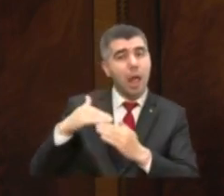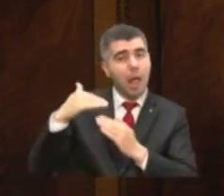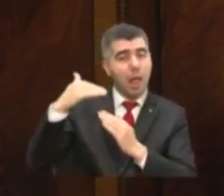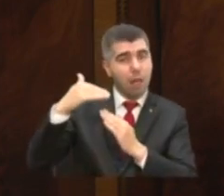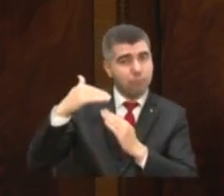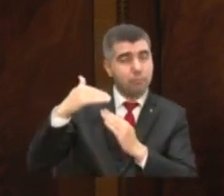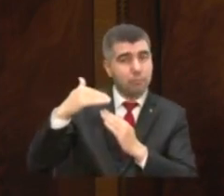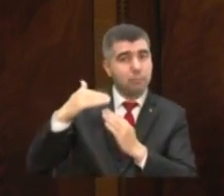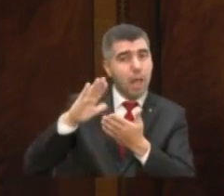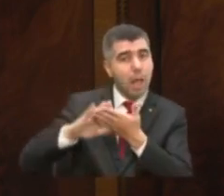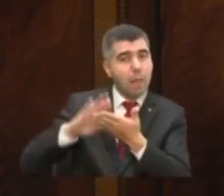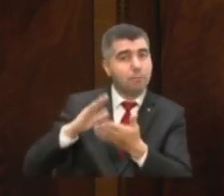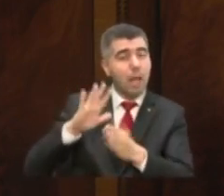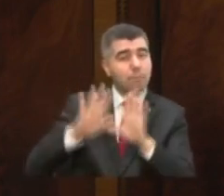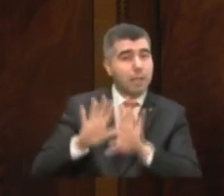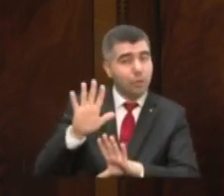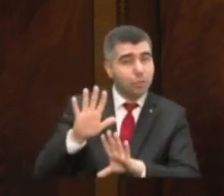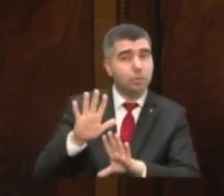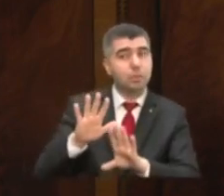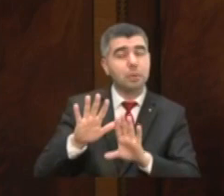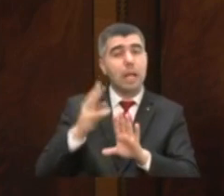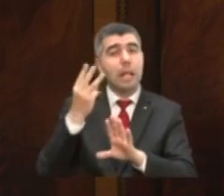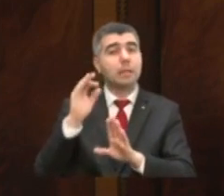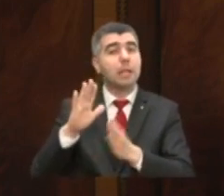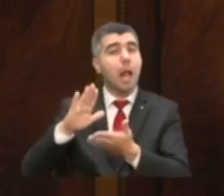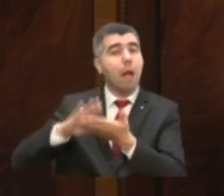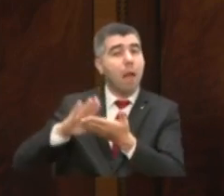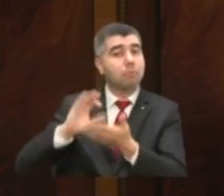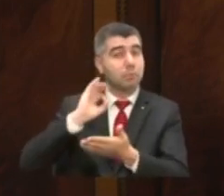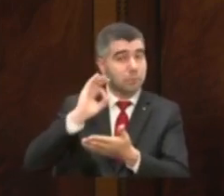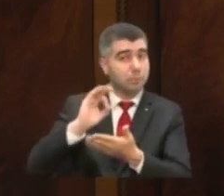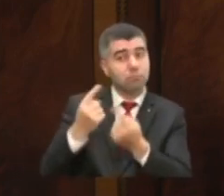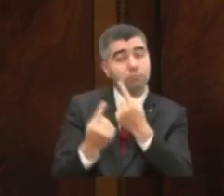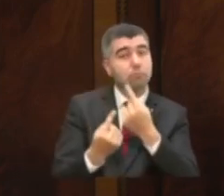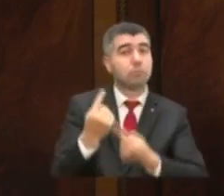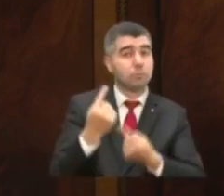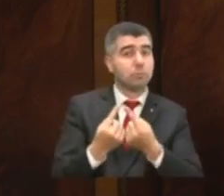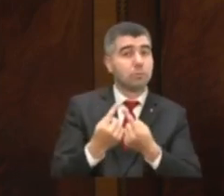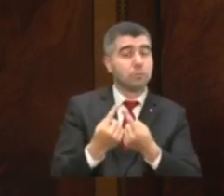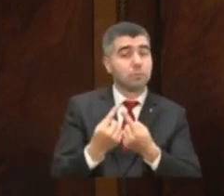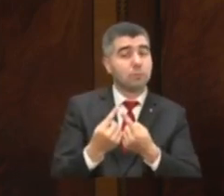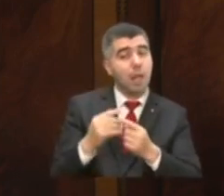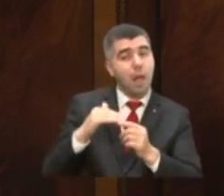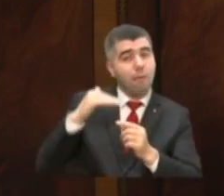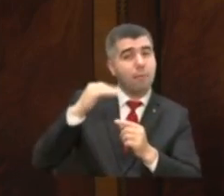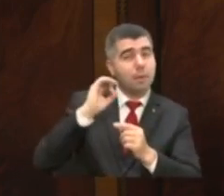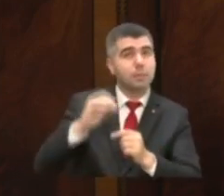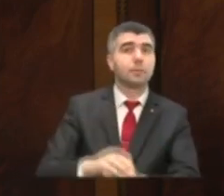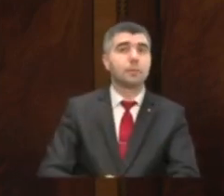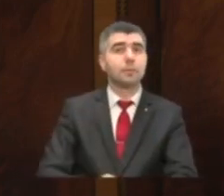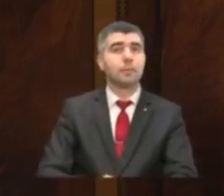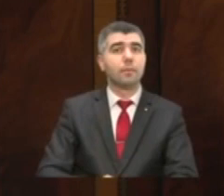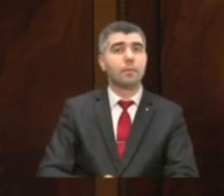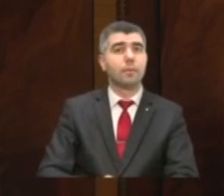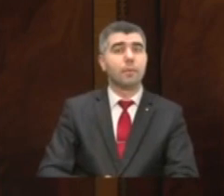بمعنى دابا عندنا الشباب هو الأكثرية ديالو هو في هاد العمر، والأغلبية وبطبيعة الحال هذا غادي